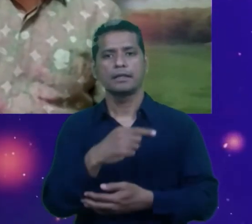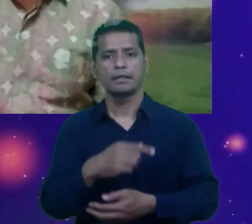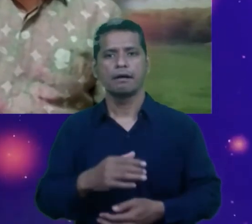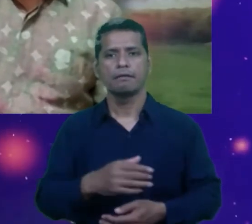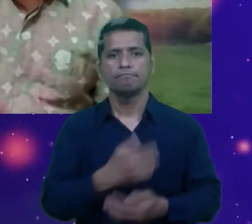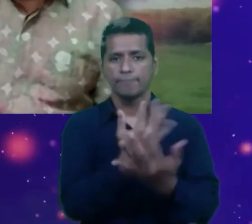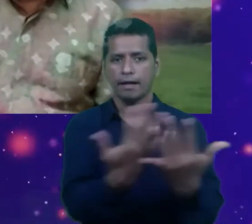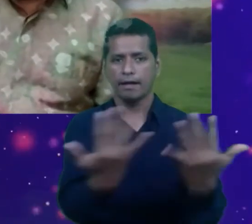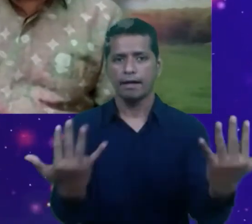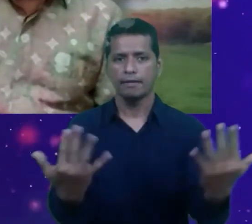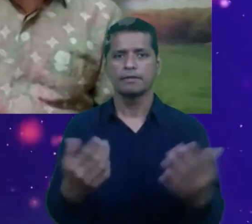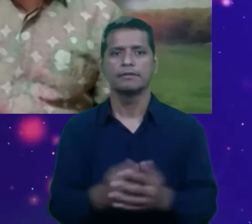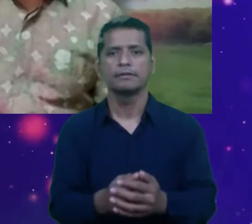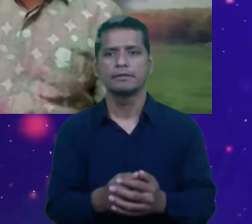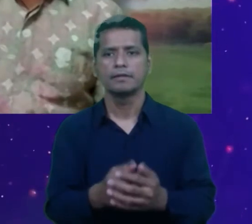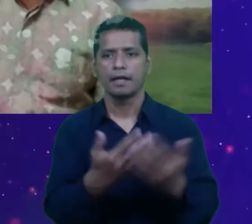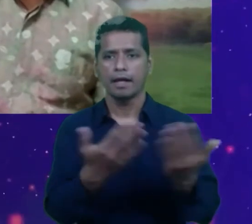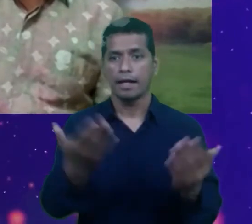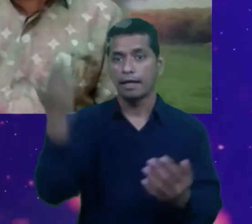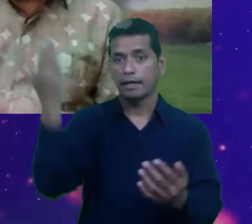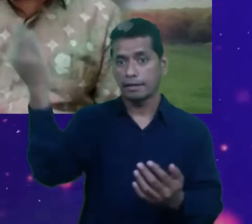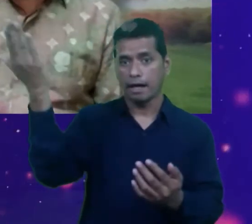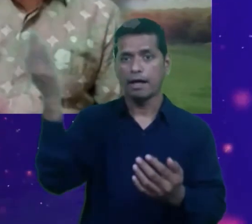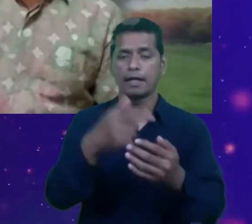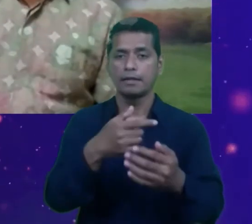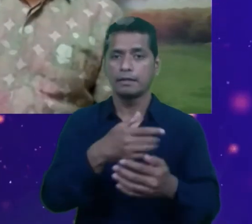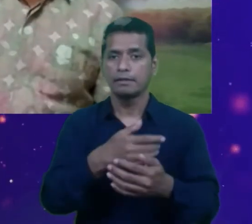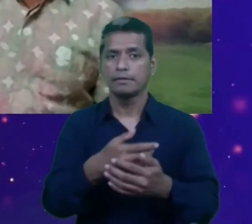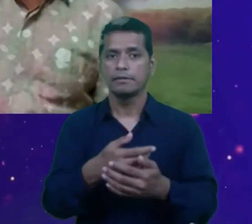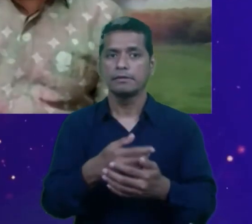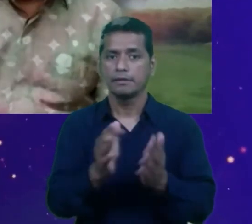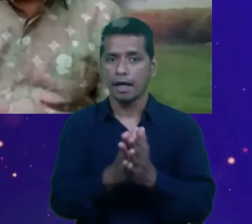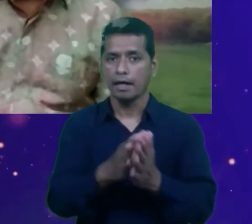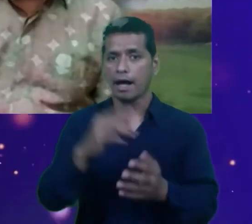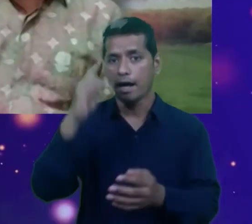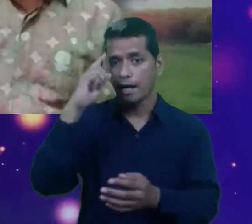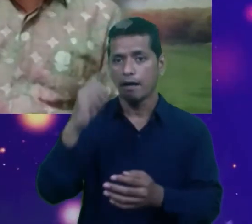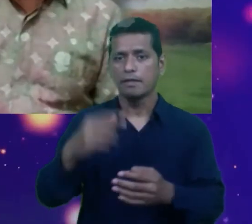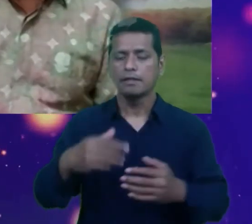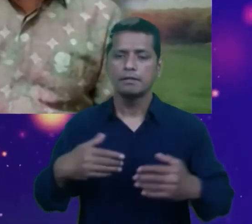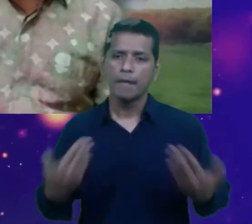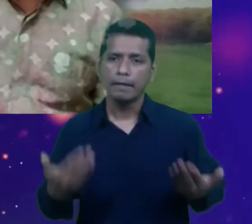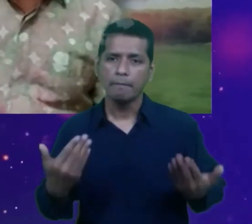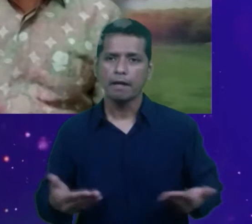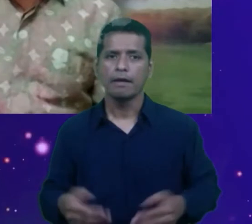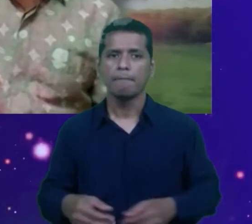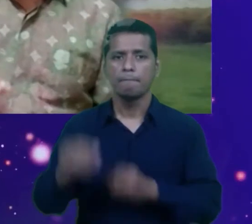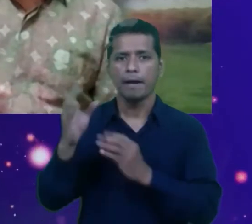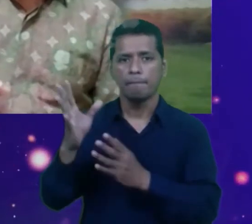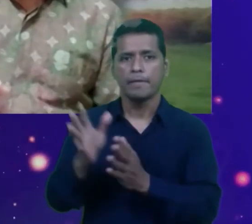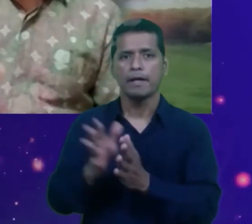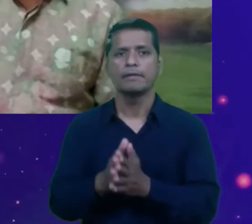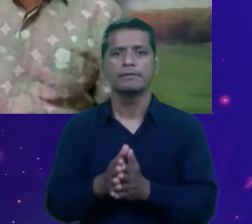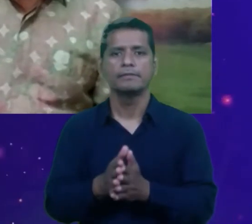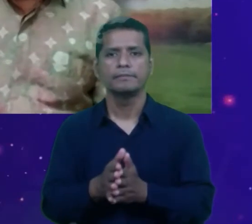yaitu Allah Bapa, kemudian Roh, demikian juga Allah Anak atau Yesus Kristus disebutkan.